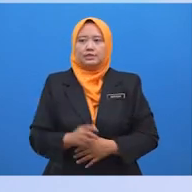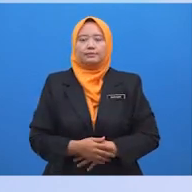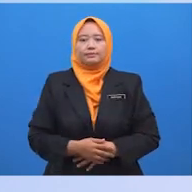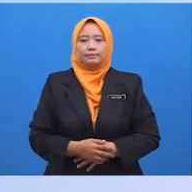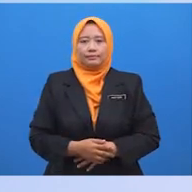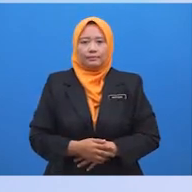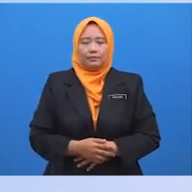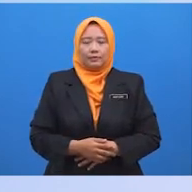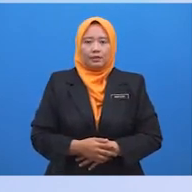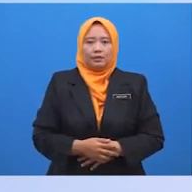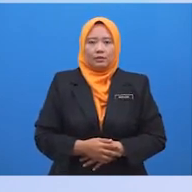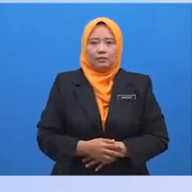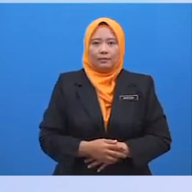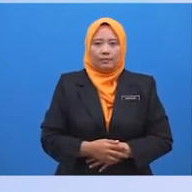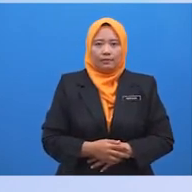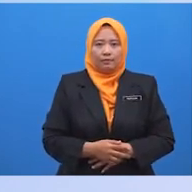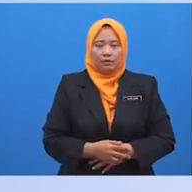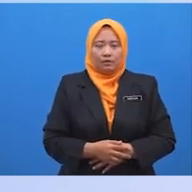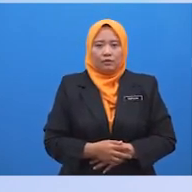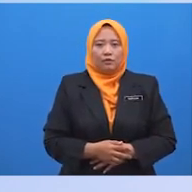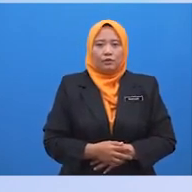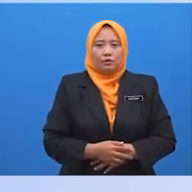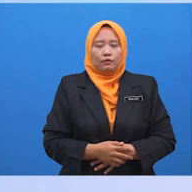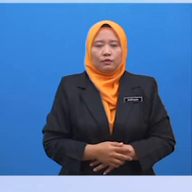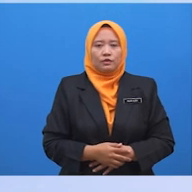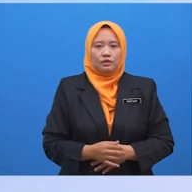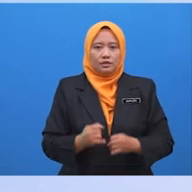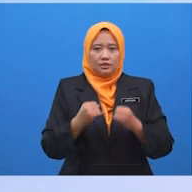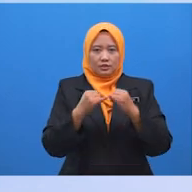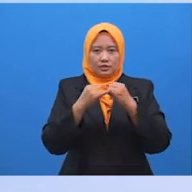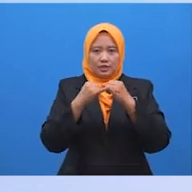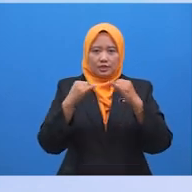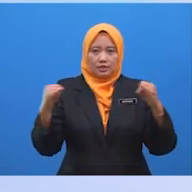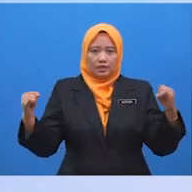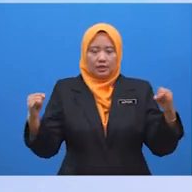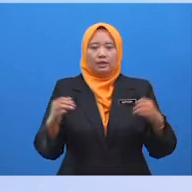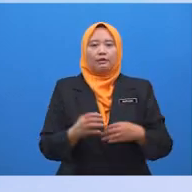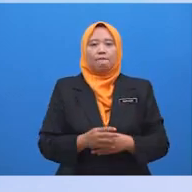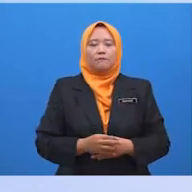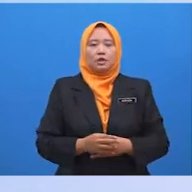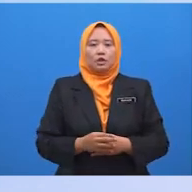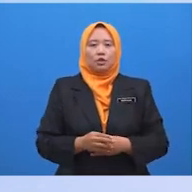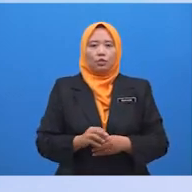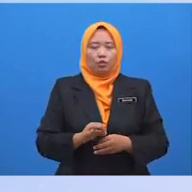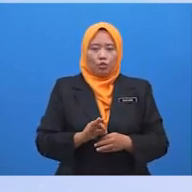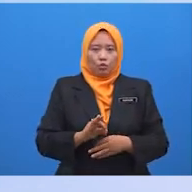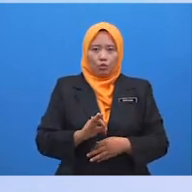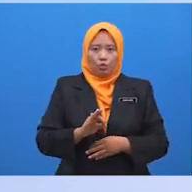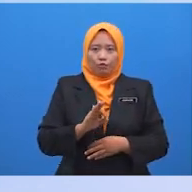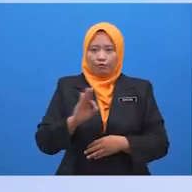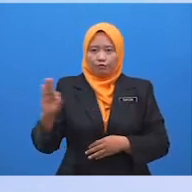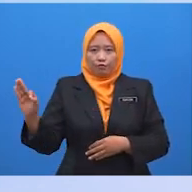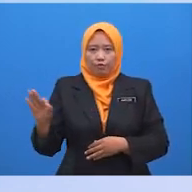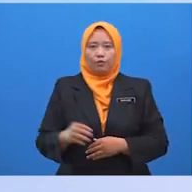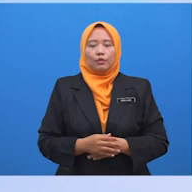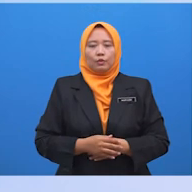Diberikan pernyataan jarak mengufuk titik P dari paksi Y